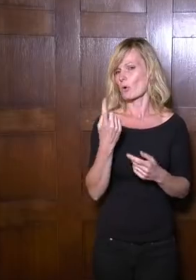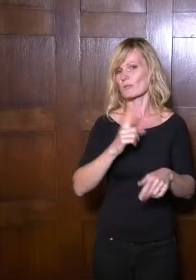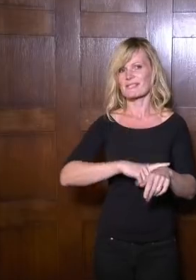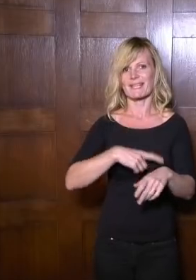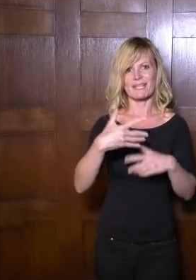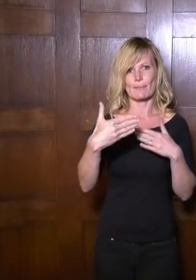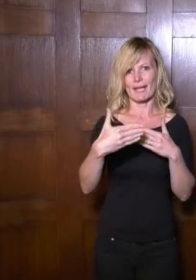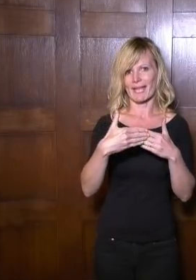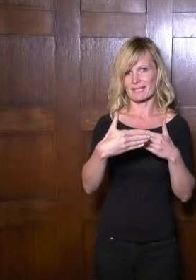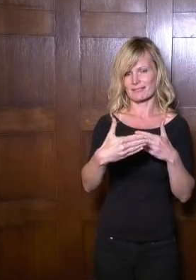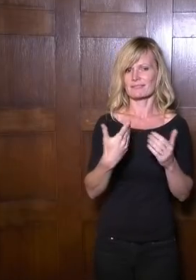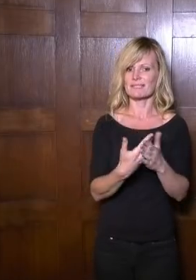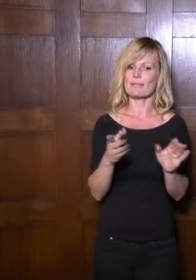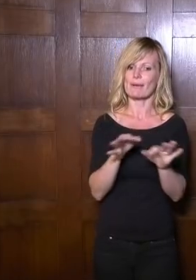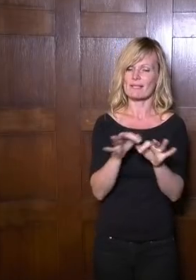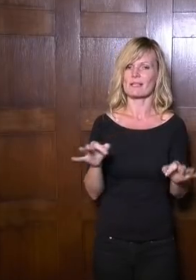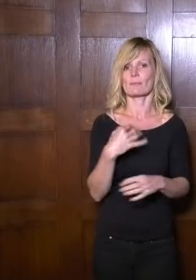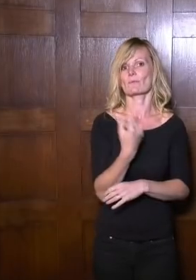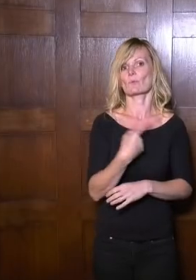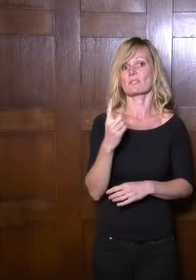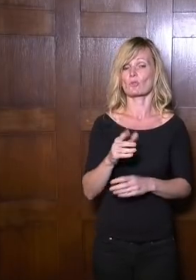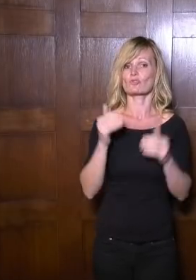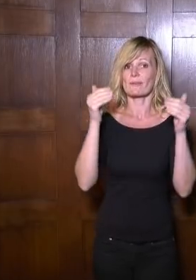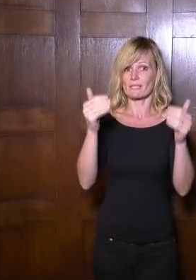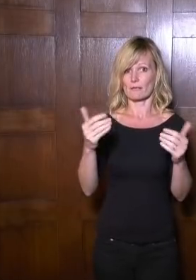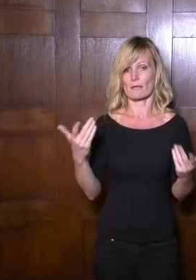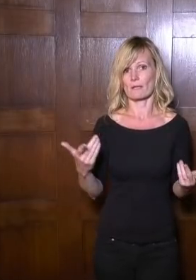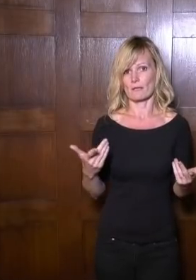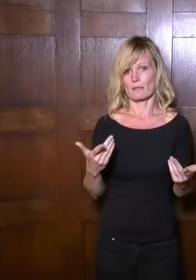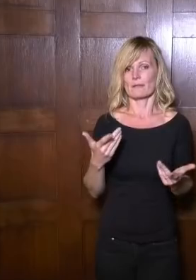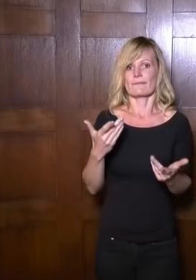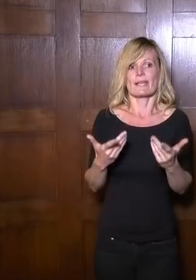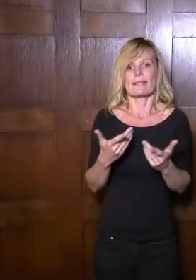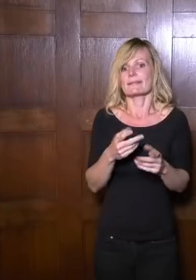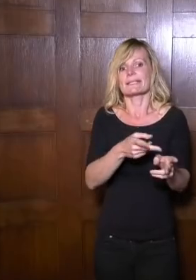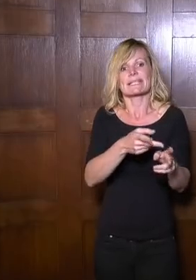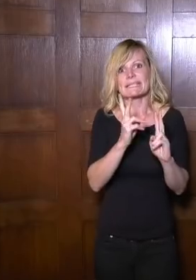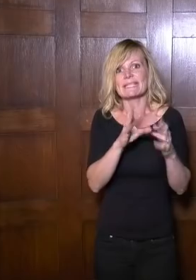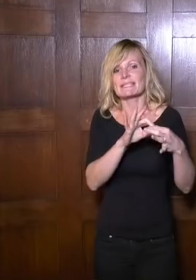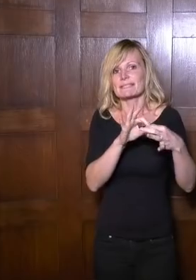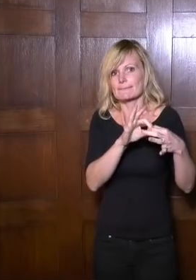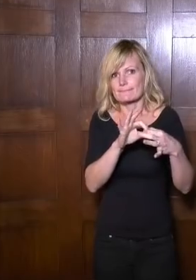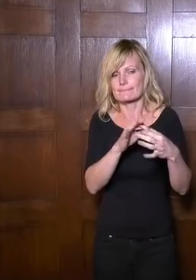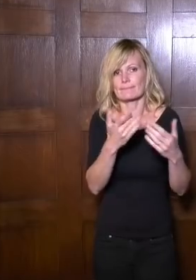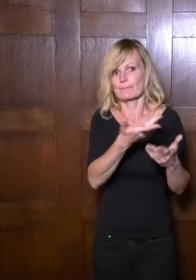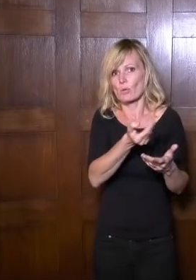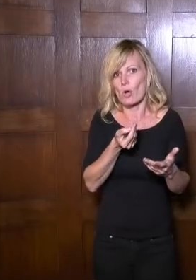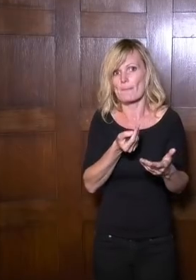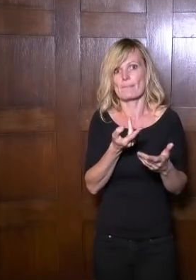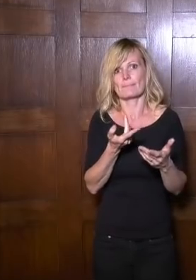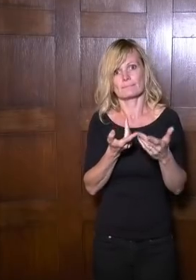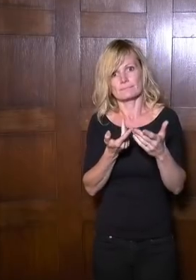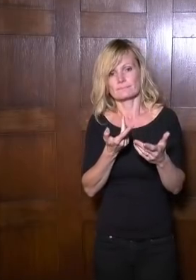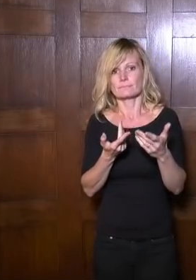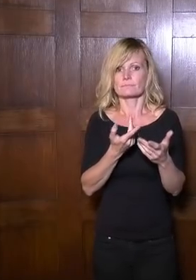für uns auch im Nachgang eventuell an der Kopplung der Kredite, sage ich mal, anhängig